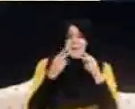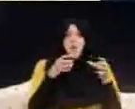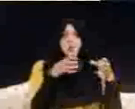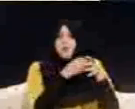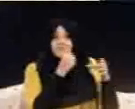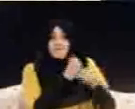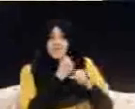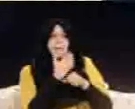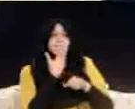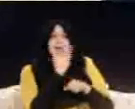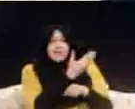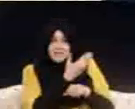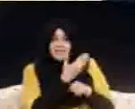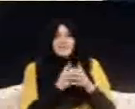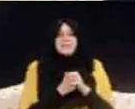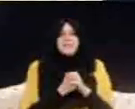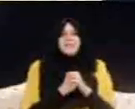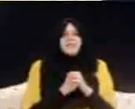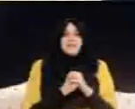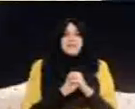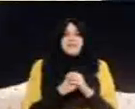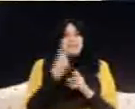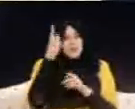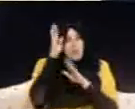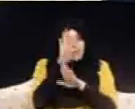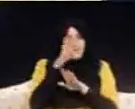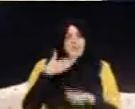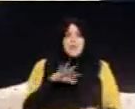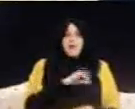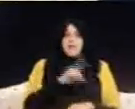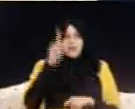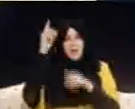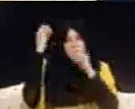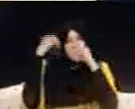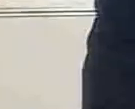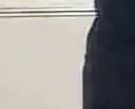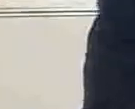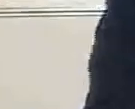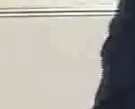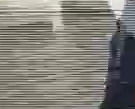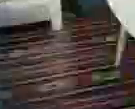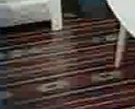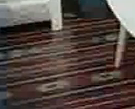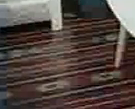وزملائي في هذه الحصة، دمتم بخير والسلام عليكم ورحمة الله وبركاته.